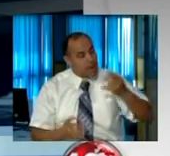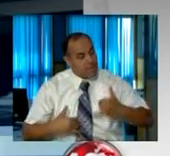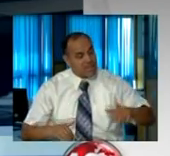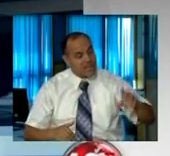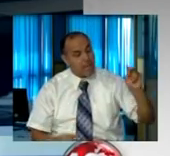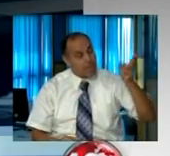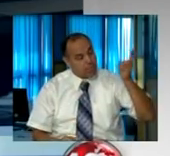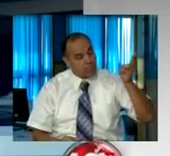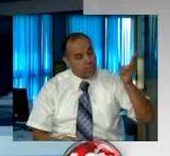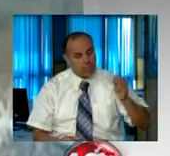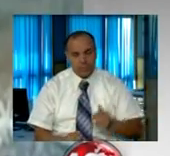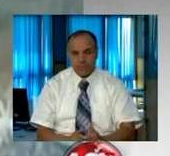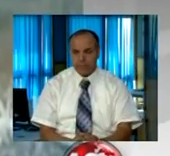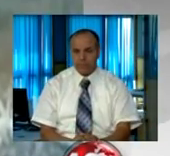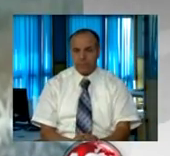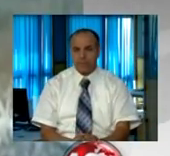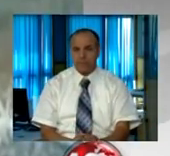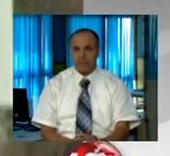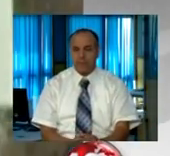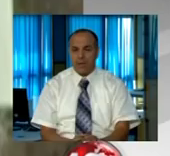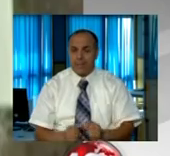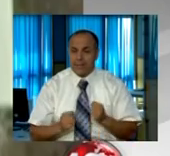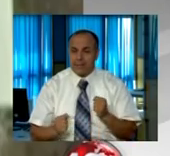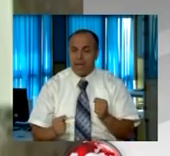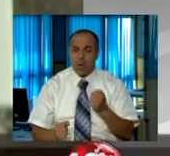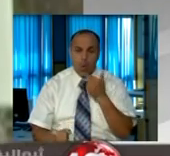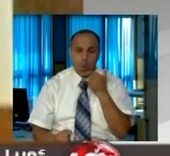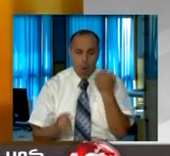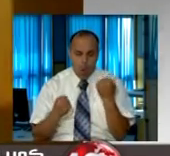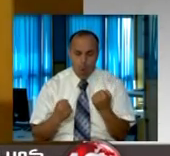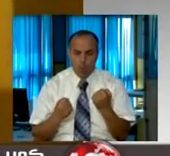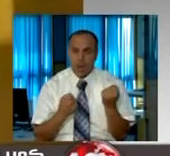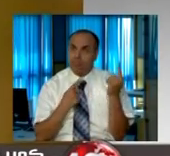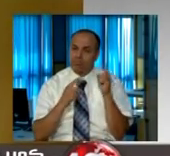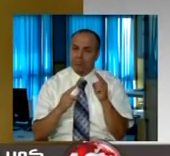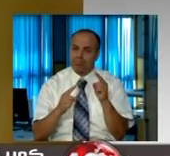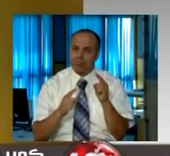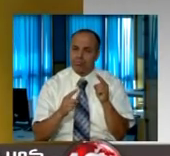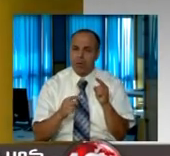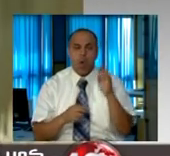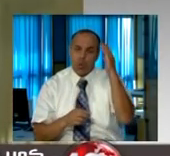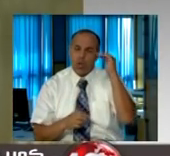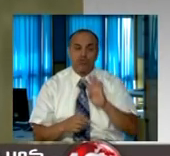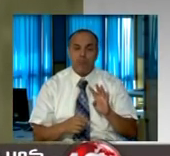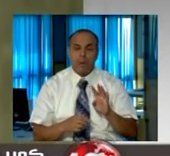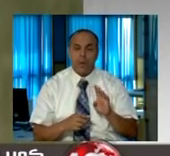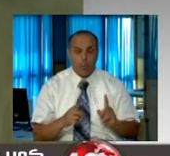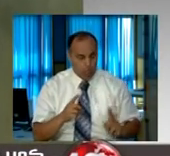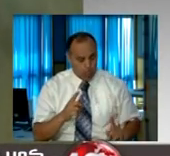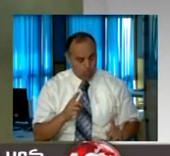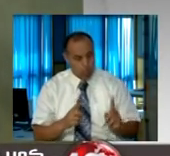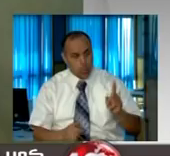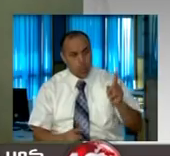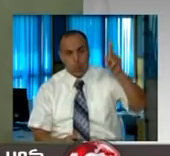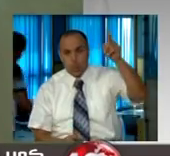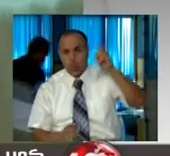الأمن الدولي. سعيا إلى استعراض تحسن قدراتها الدفاعية، أطلقت كوريا الشمالية صاروخا باليستيا من